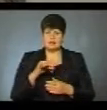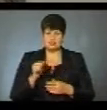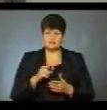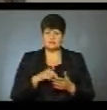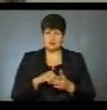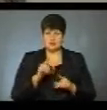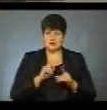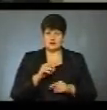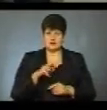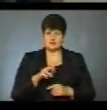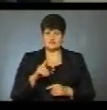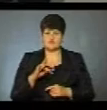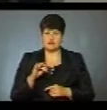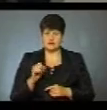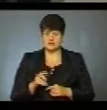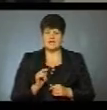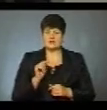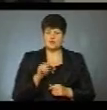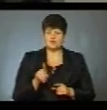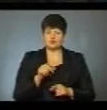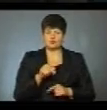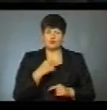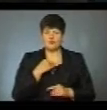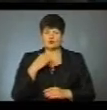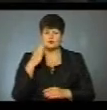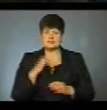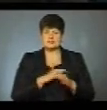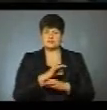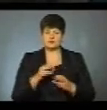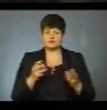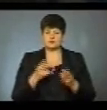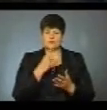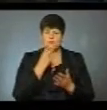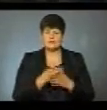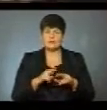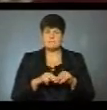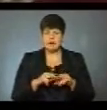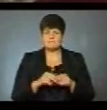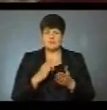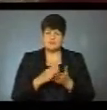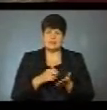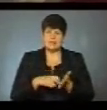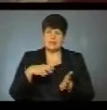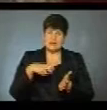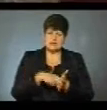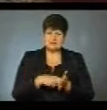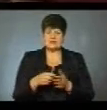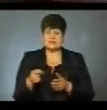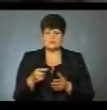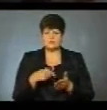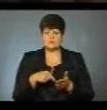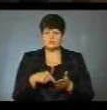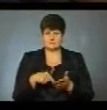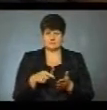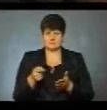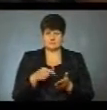міськради Мар'яна Зварич. Для того, щоб тут проголосувати за проєкти, потрібно показати паспорт та мати реєстрацію Тернопільської міської